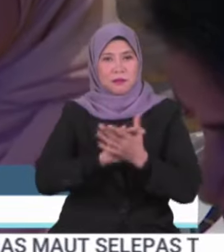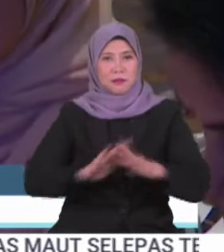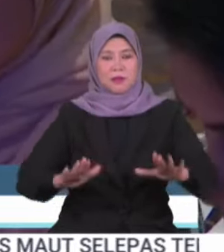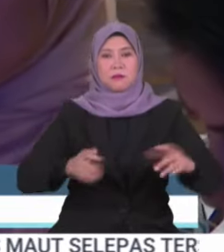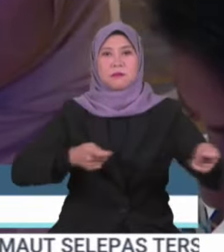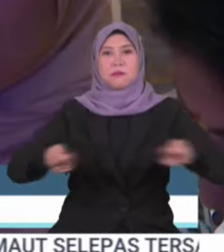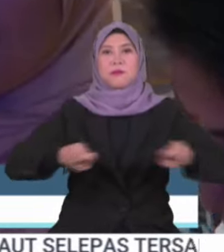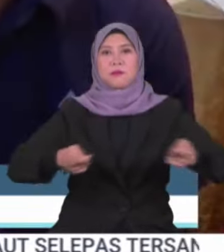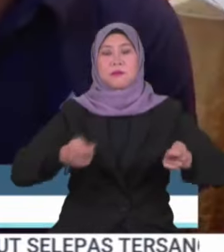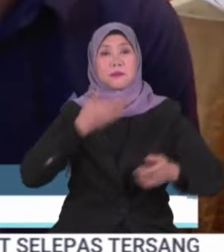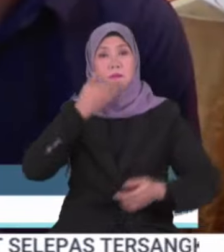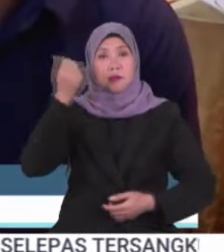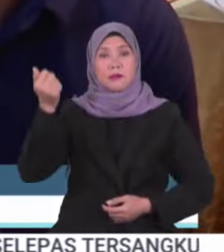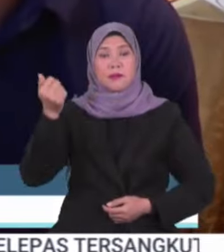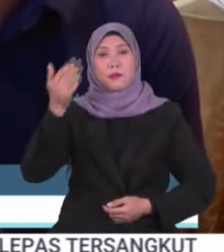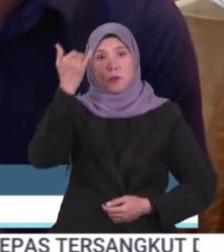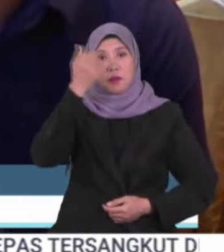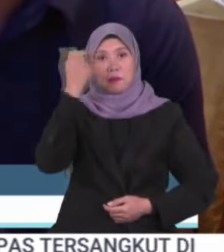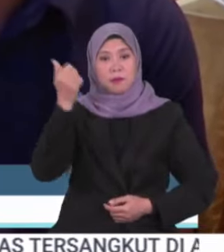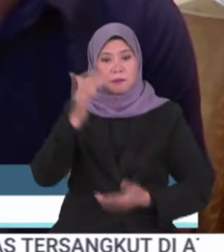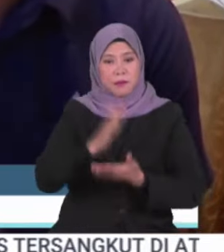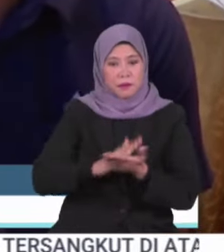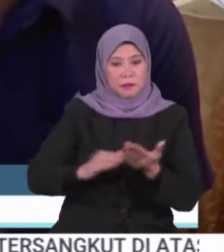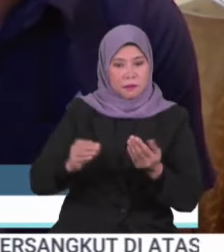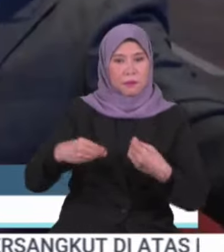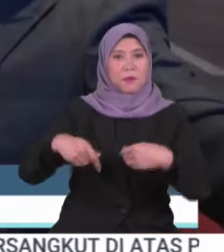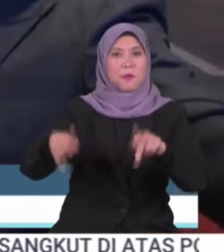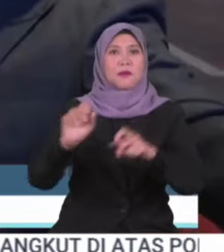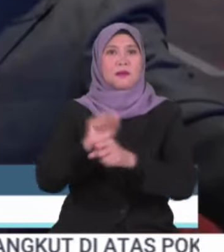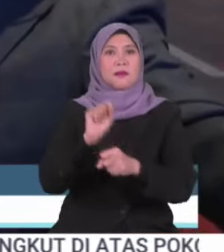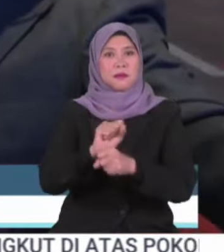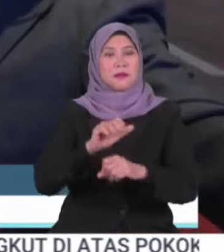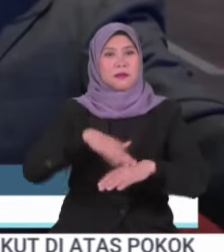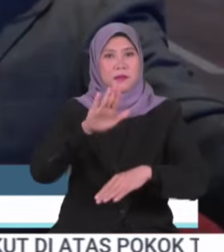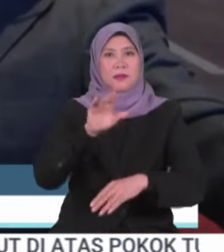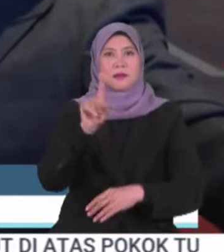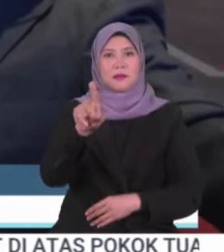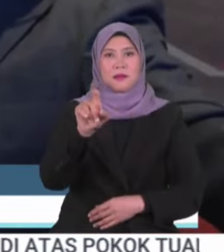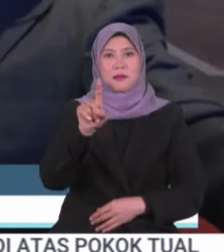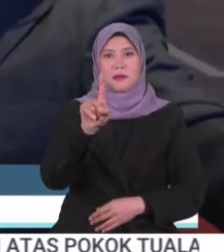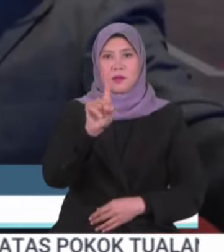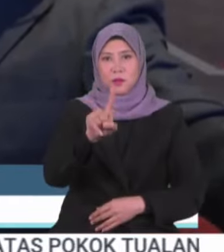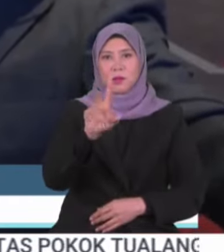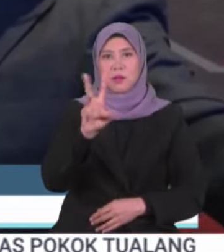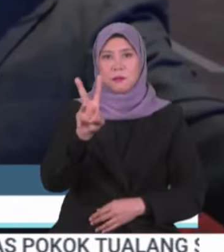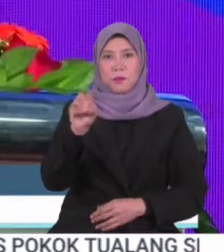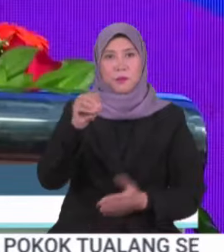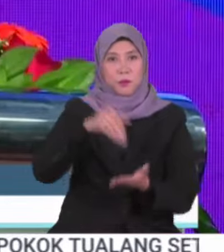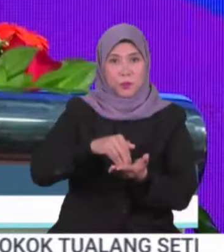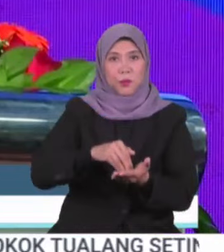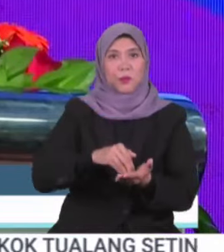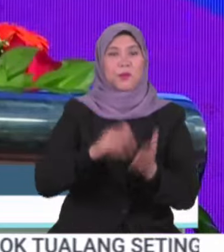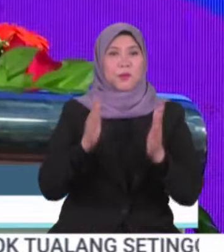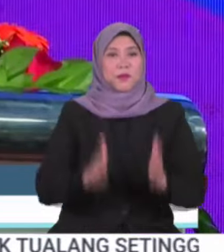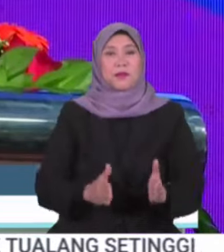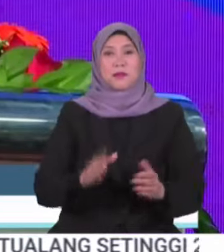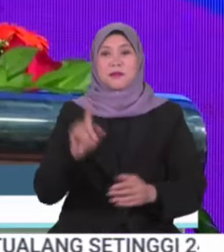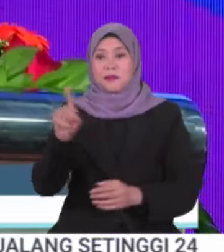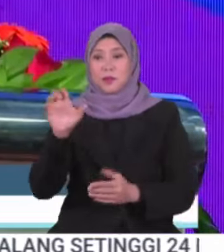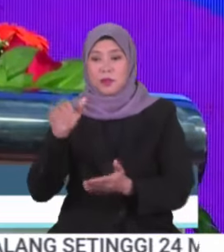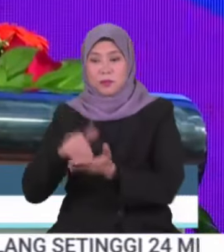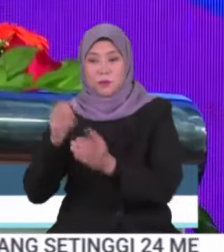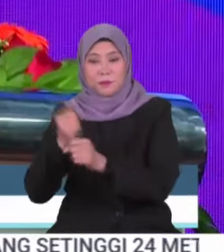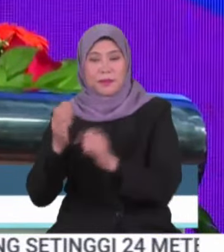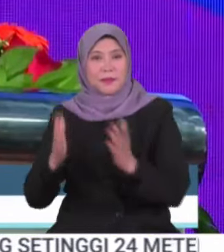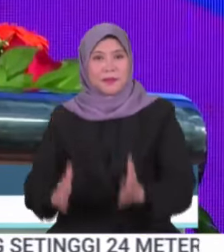kawal silio yang lebih baik ia penting karena sektor itu memberi peluang pekerjaan kepada lebih 160.000 individu 100.000 pekerja yang